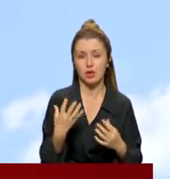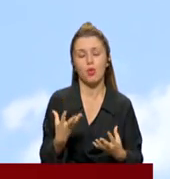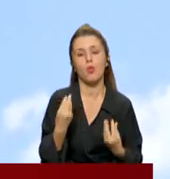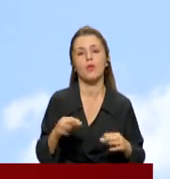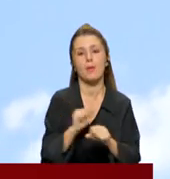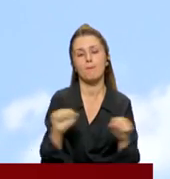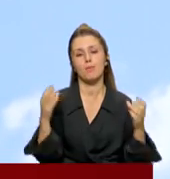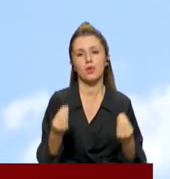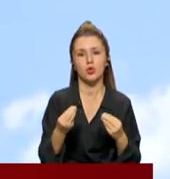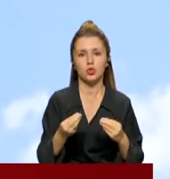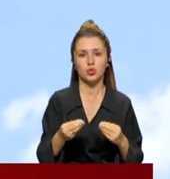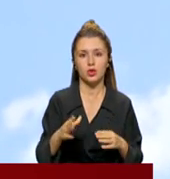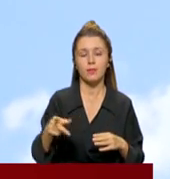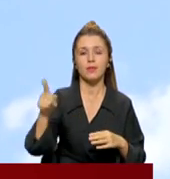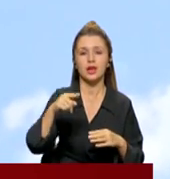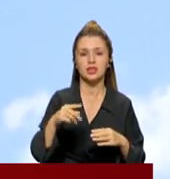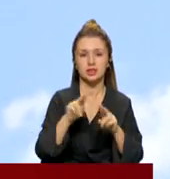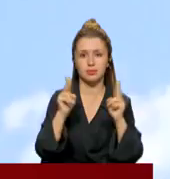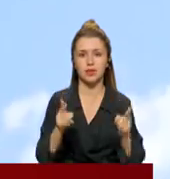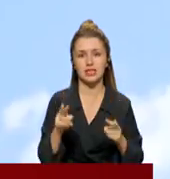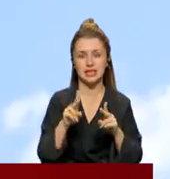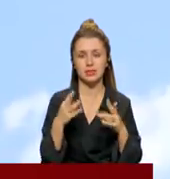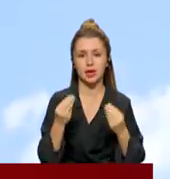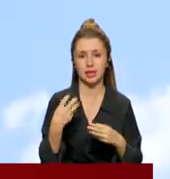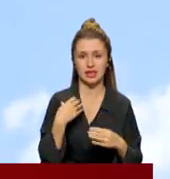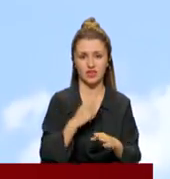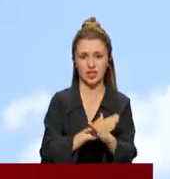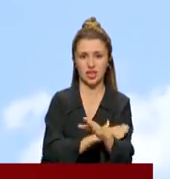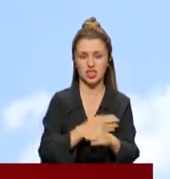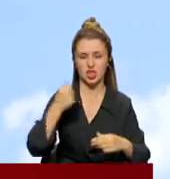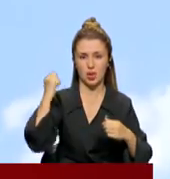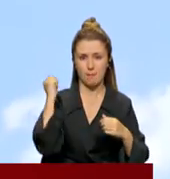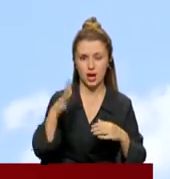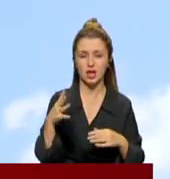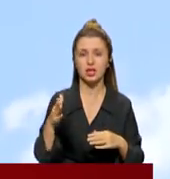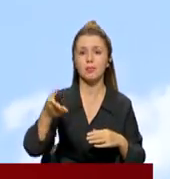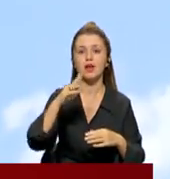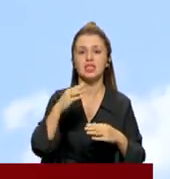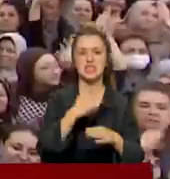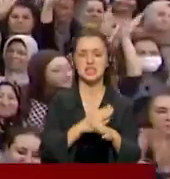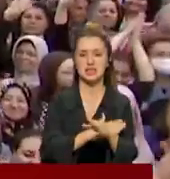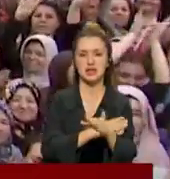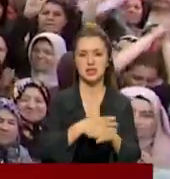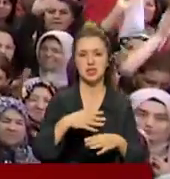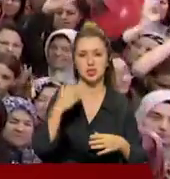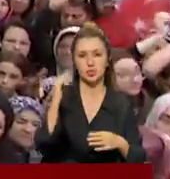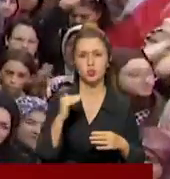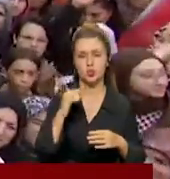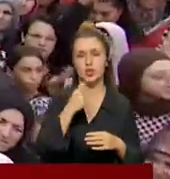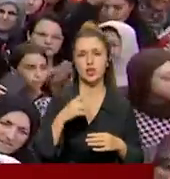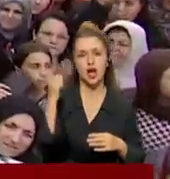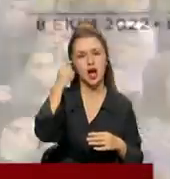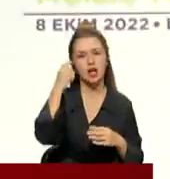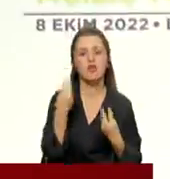Güzelim ülkemizi elim bir milyoncu mağazasına çevirdiler. Kendi vatandaşına pahalı, elim vatandaşına ucuz ettiler. Kimse bize bu konuda